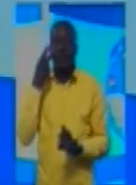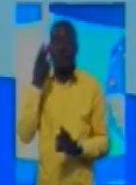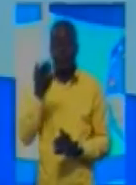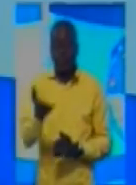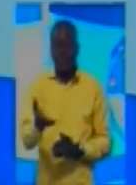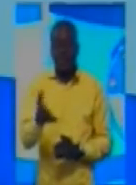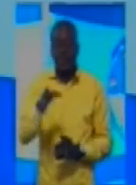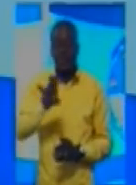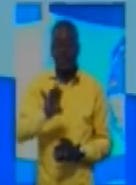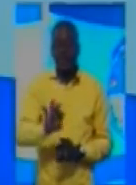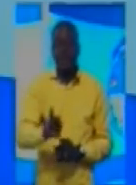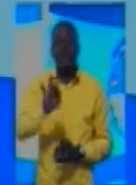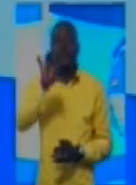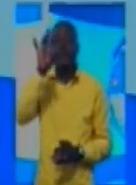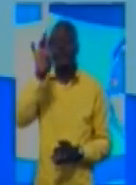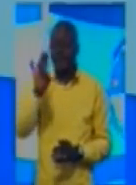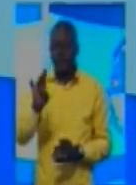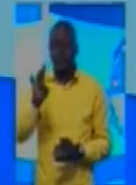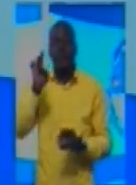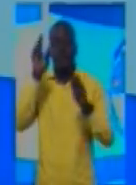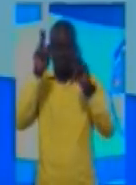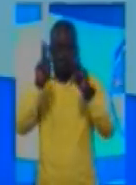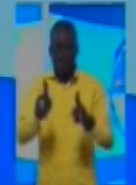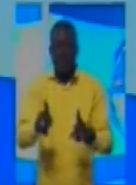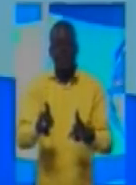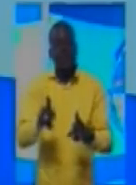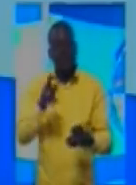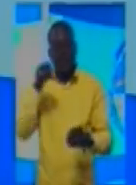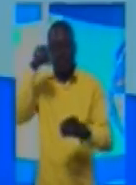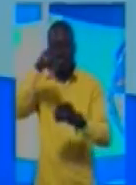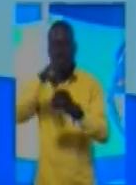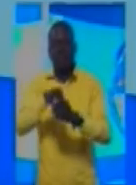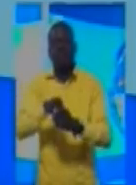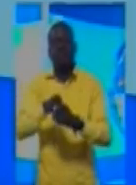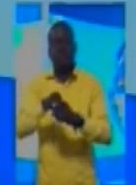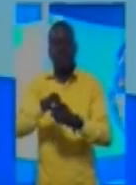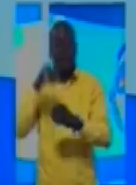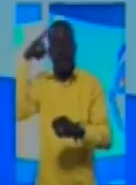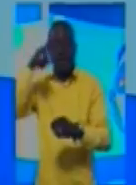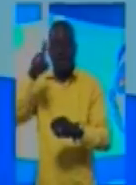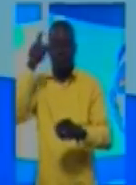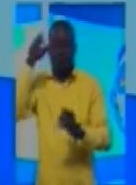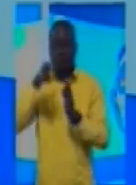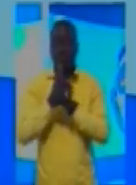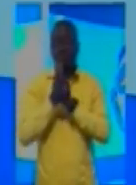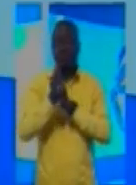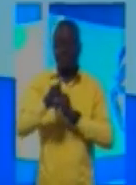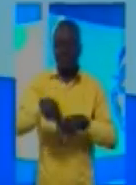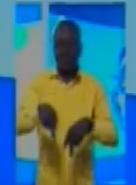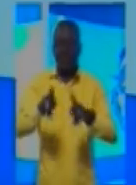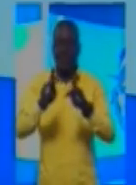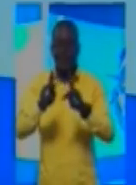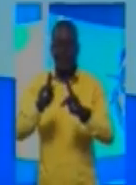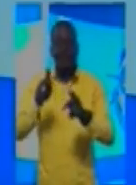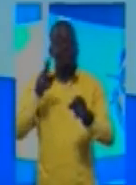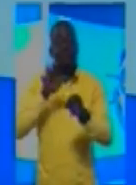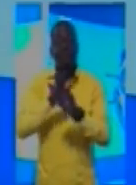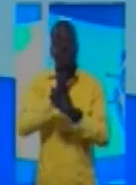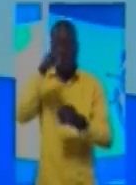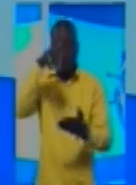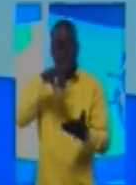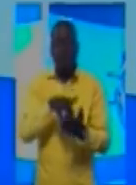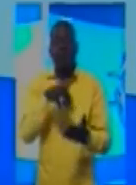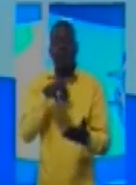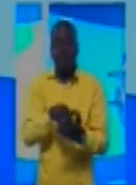98 nouveaux agents de développement rural qui entrent en scène et dont les compétences devraient permettre de booster